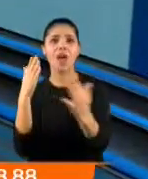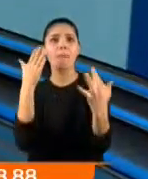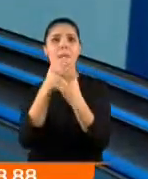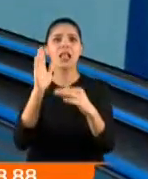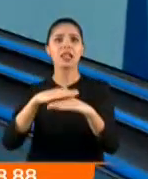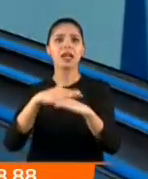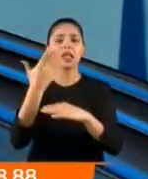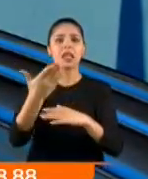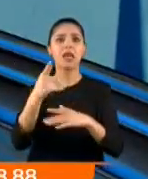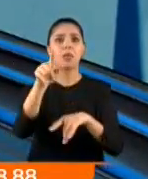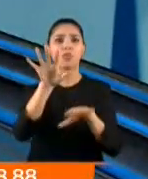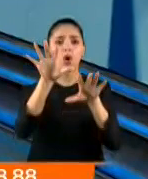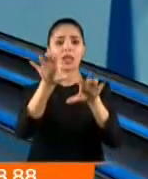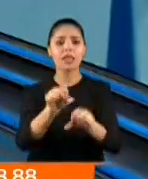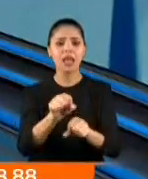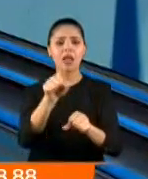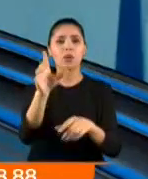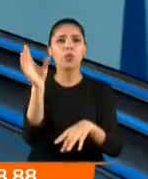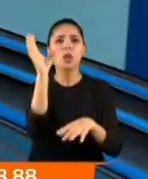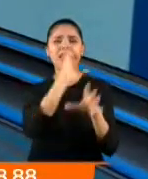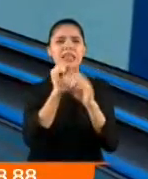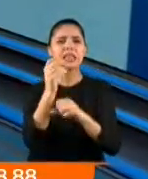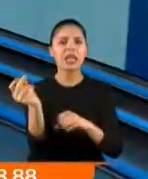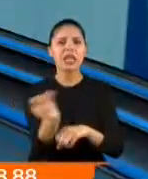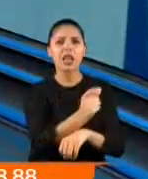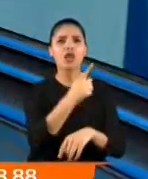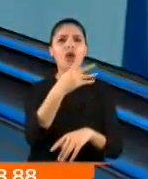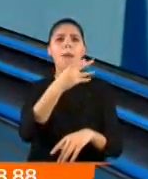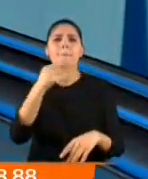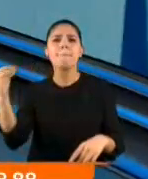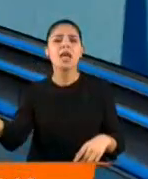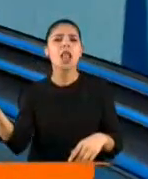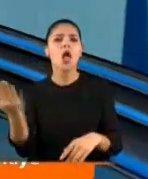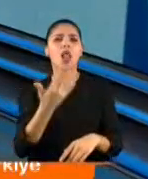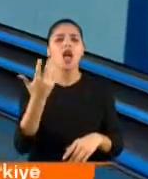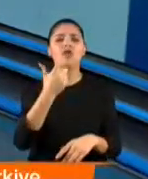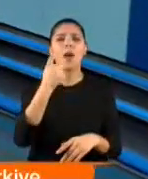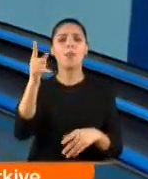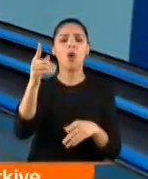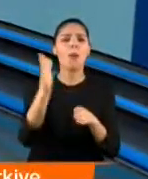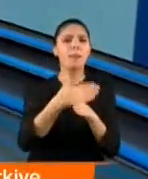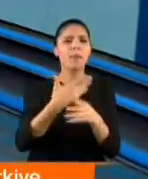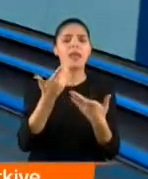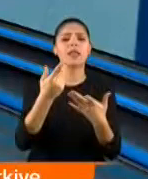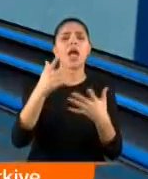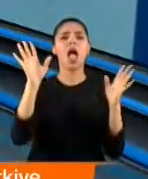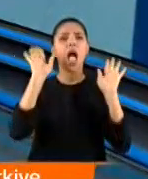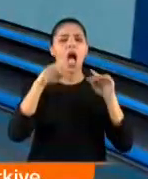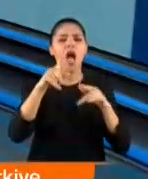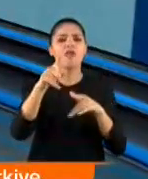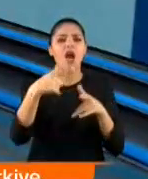yakalananlar. Adnan Oktar'ın yurt dışından kaçak yollarla getirttiği milyonlarca yıllık bitki ve hayvan fosilleri. Fosillerin piyasa